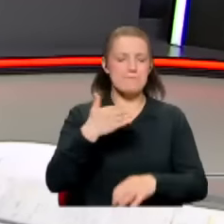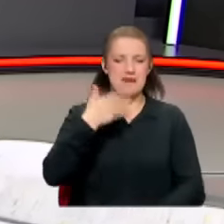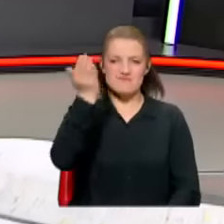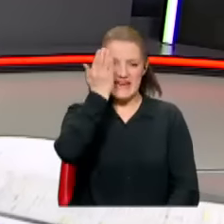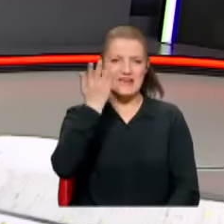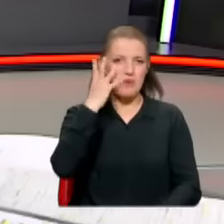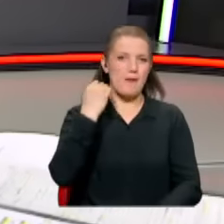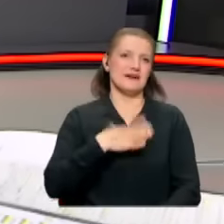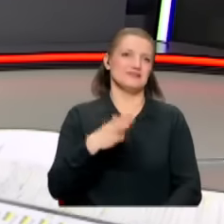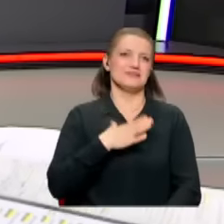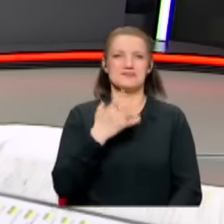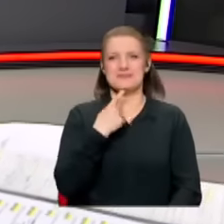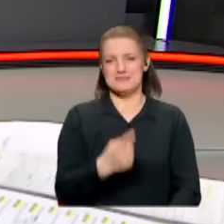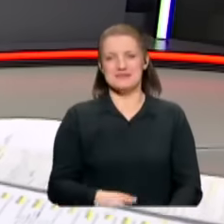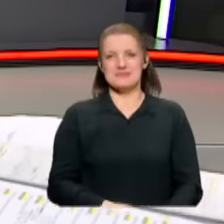istiyorum.